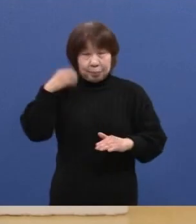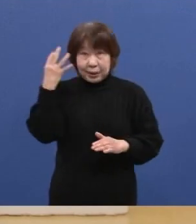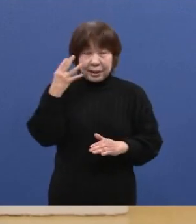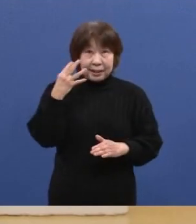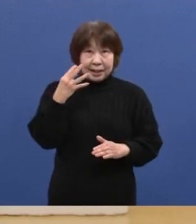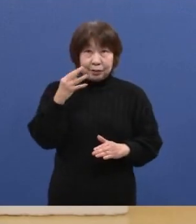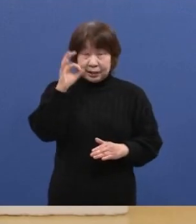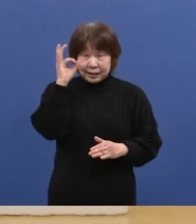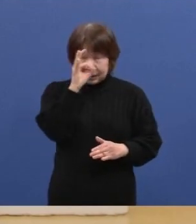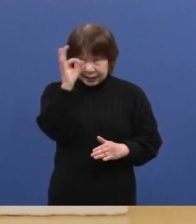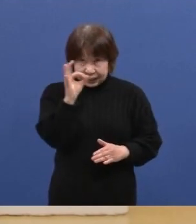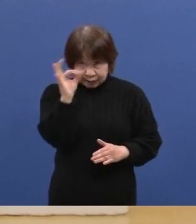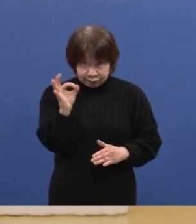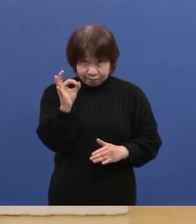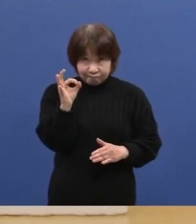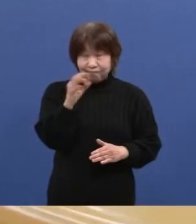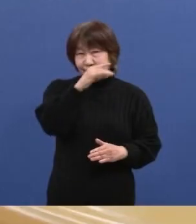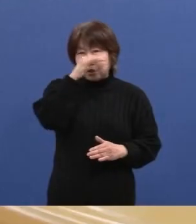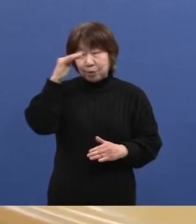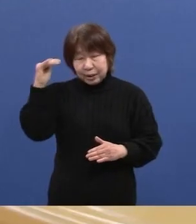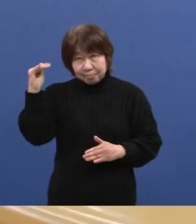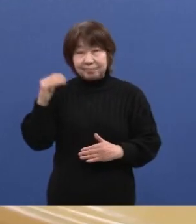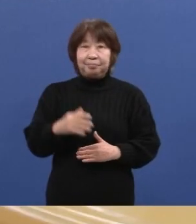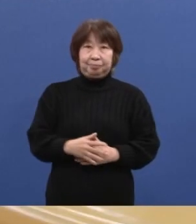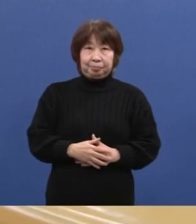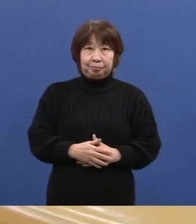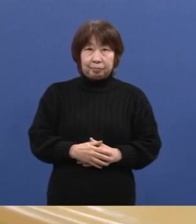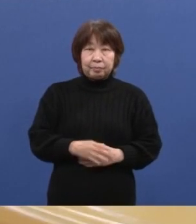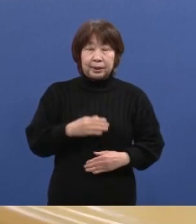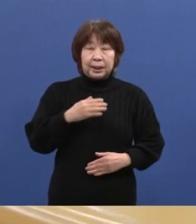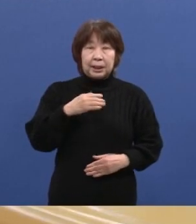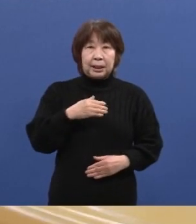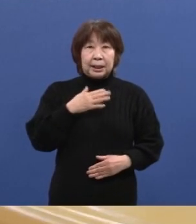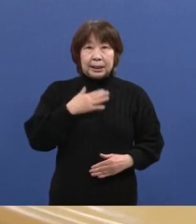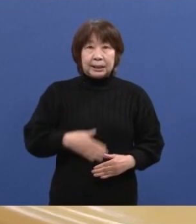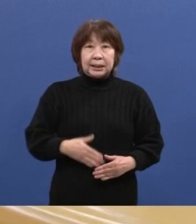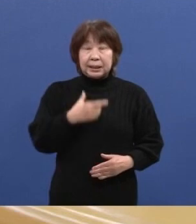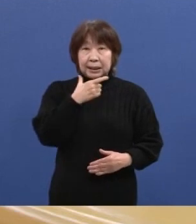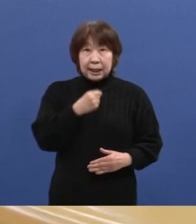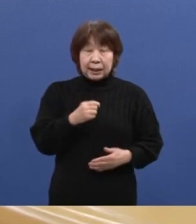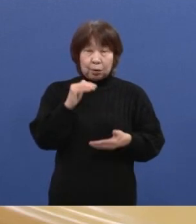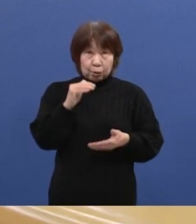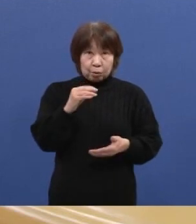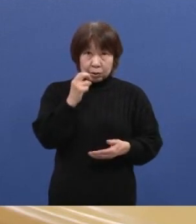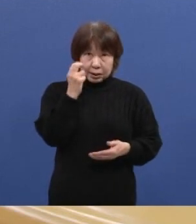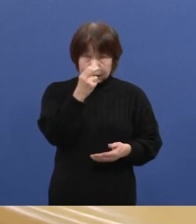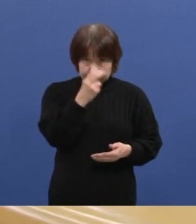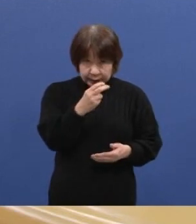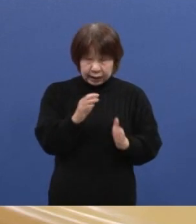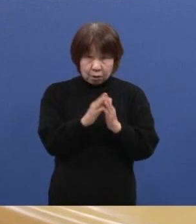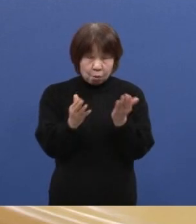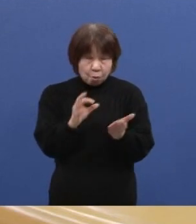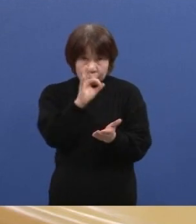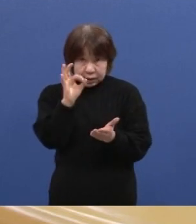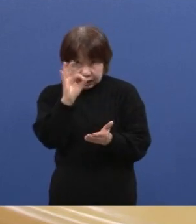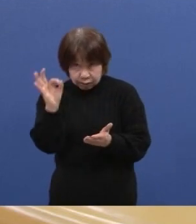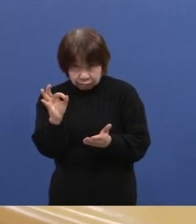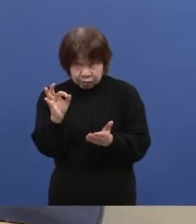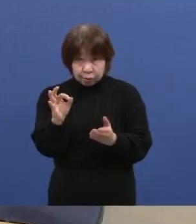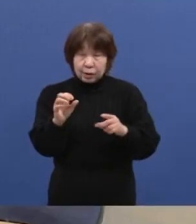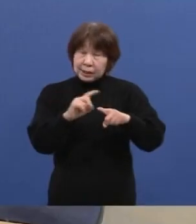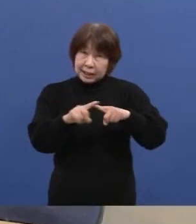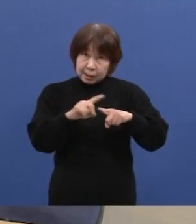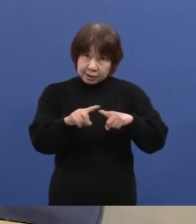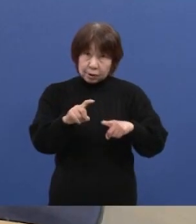けるなんて、いや、すごいですね。 このように知りたいことを調べたり本を探したりするサービスがレファレンスサービスです